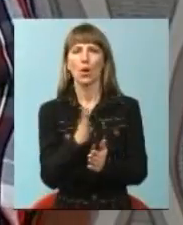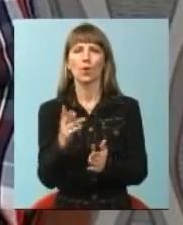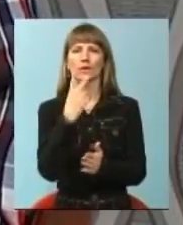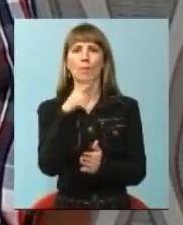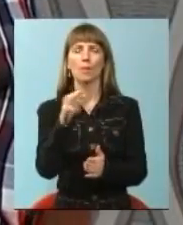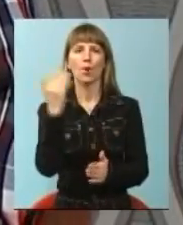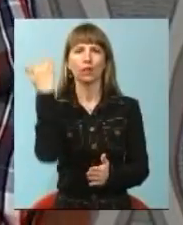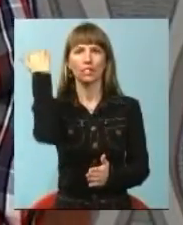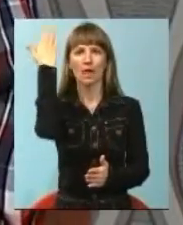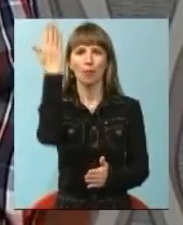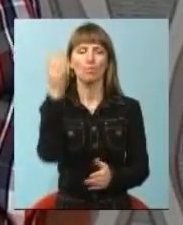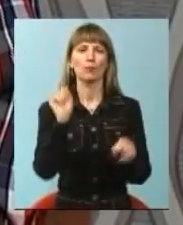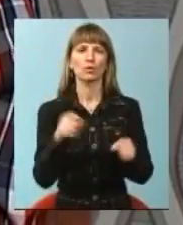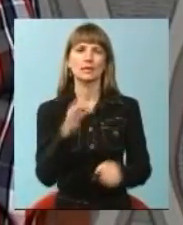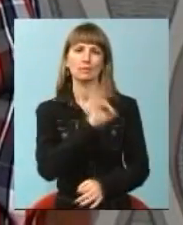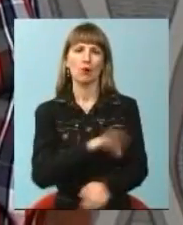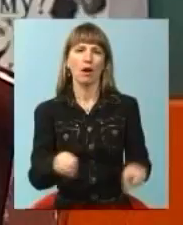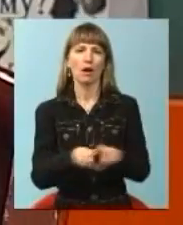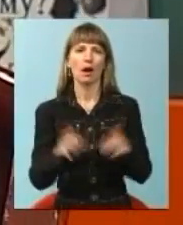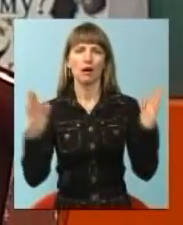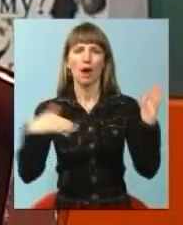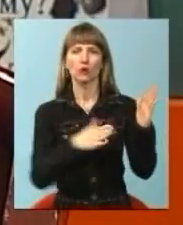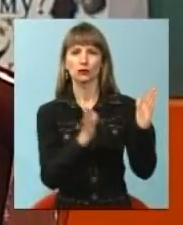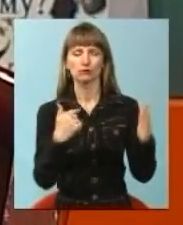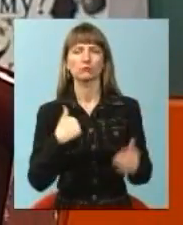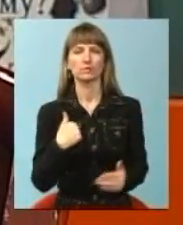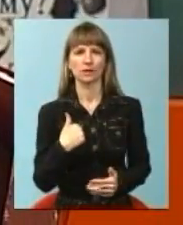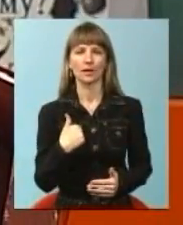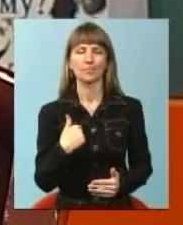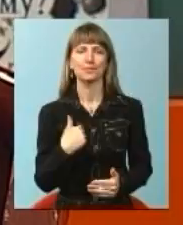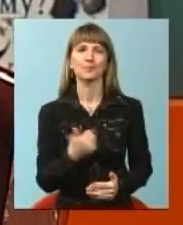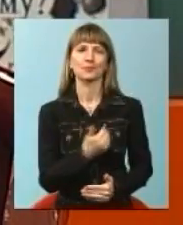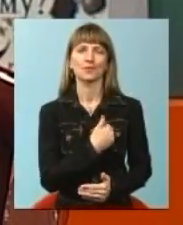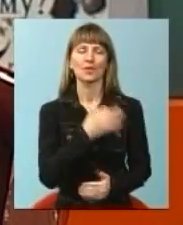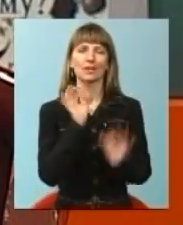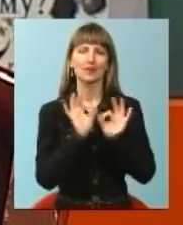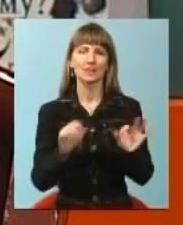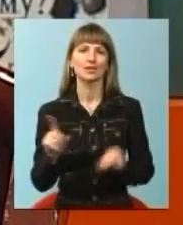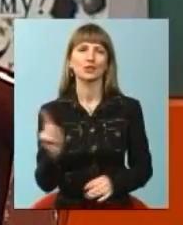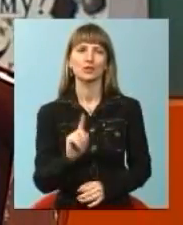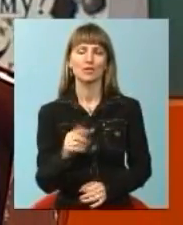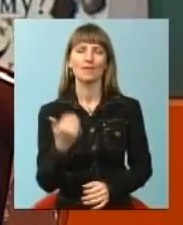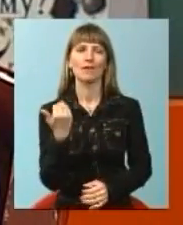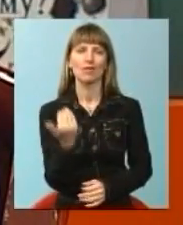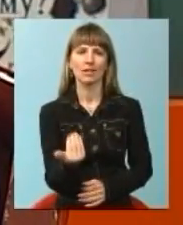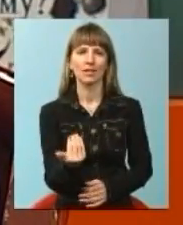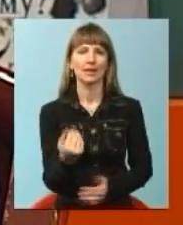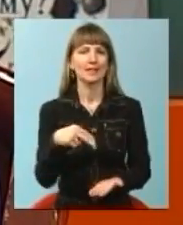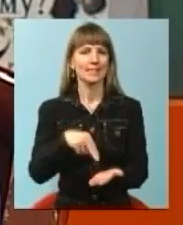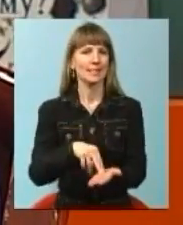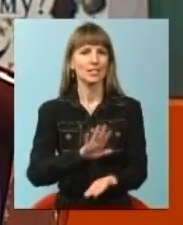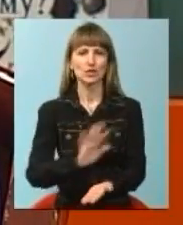Можна її використовувати як карту? Я би хотів сказати, що вони не стоять на